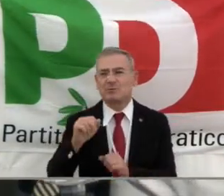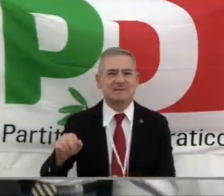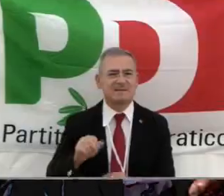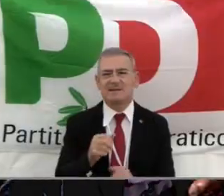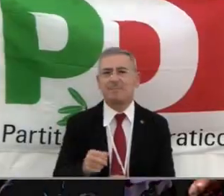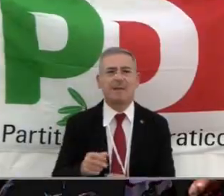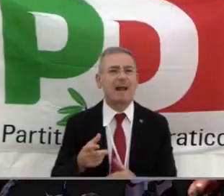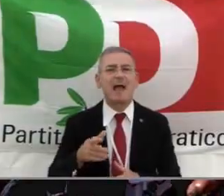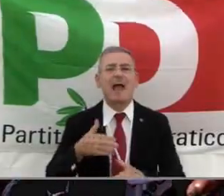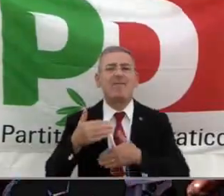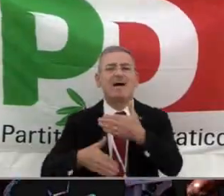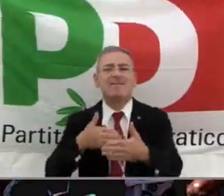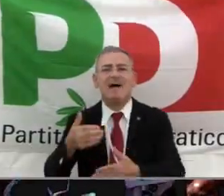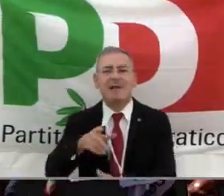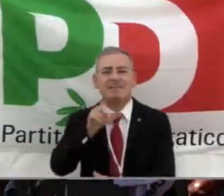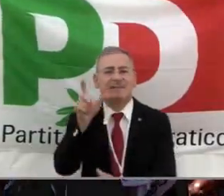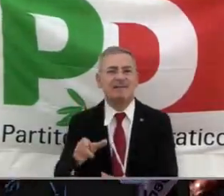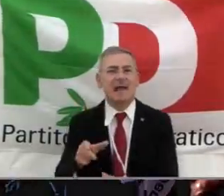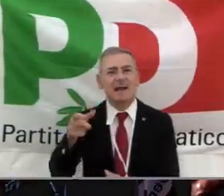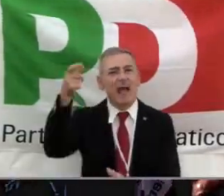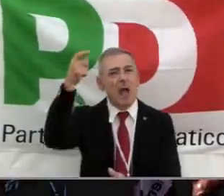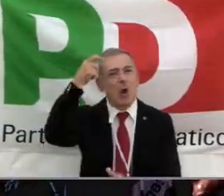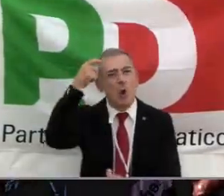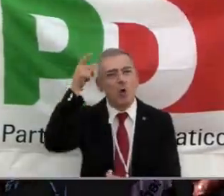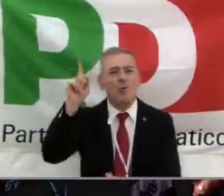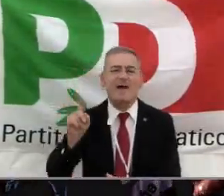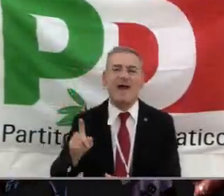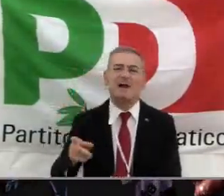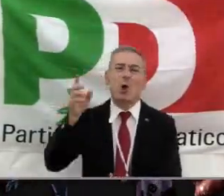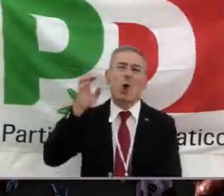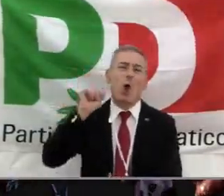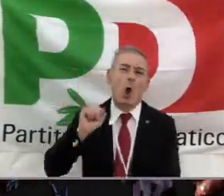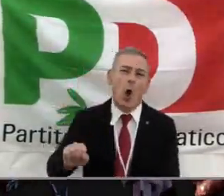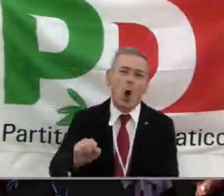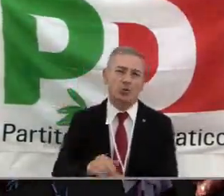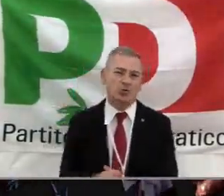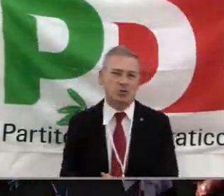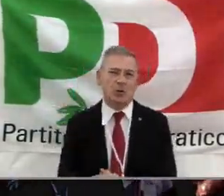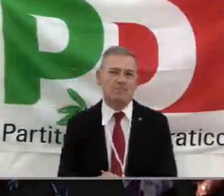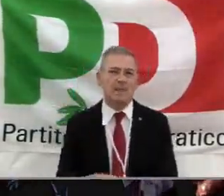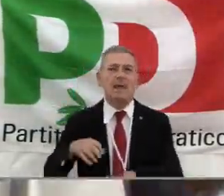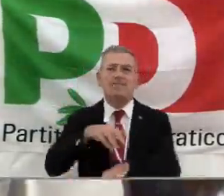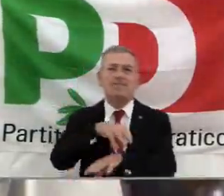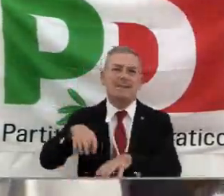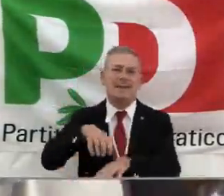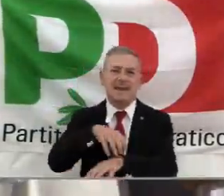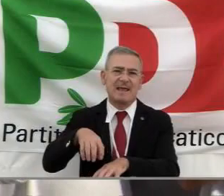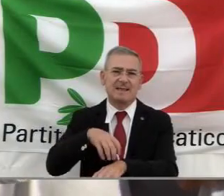viene governato dall'odio, se viene governato da ministri